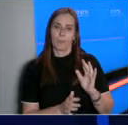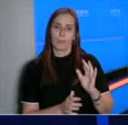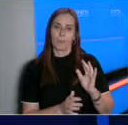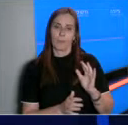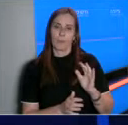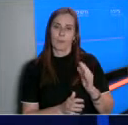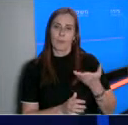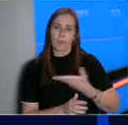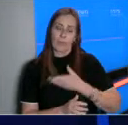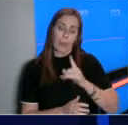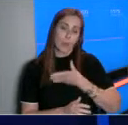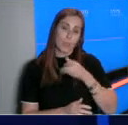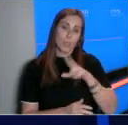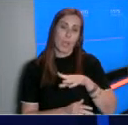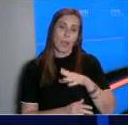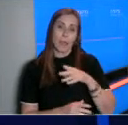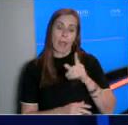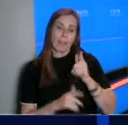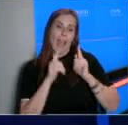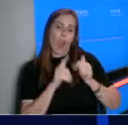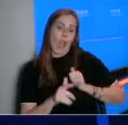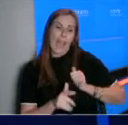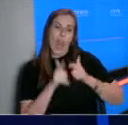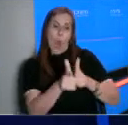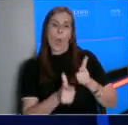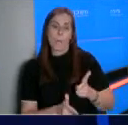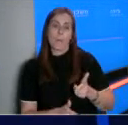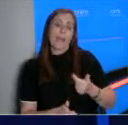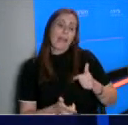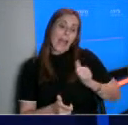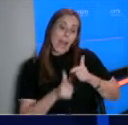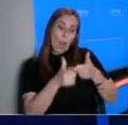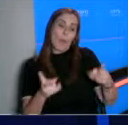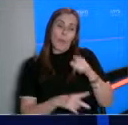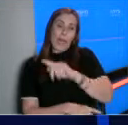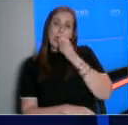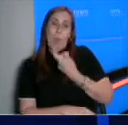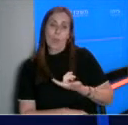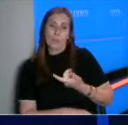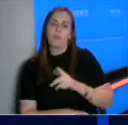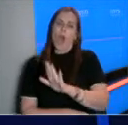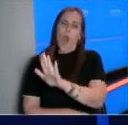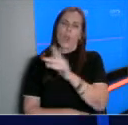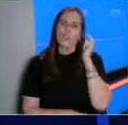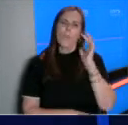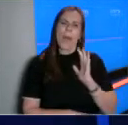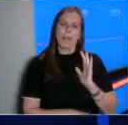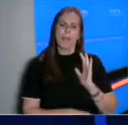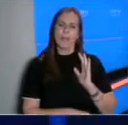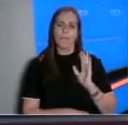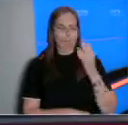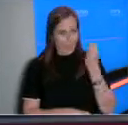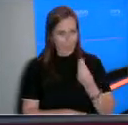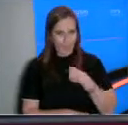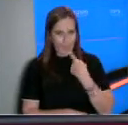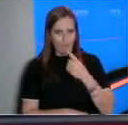או קיבלנו אותך, כי יש לך פרופיל קרבי. יפה. עם פרופיל קרבי, אתה לא יכול ללכת למודיעין. שמענו. עכשיו מה, אוקיי. אז רגע,